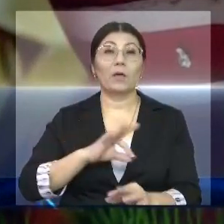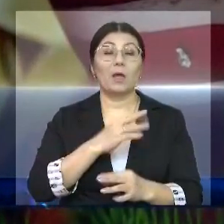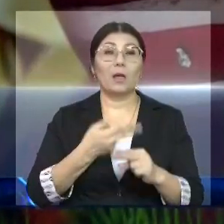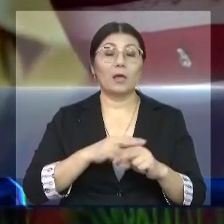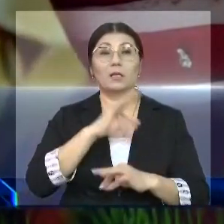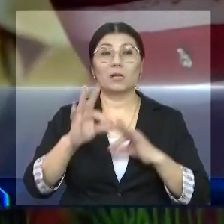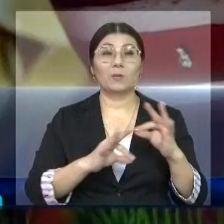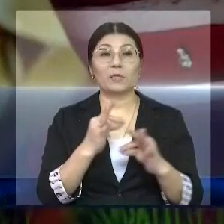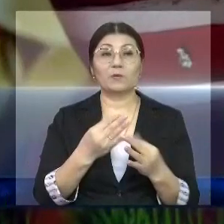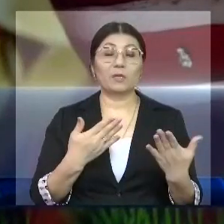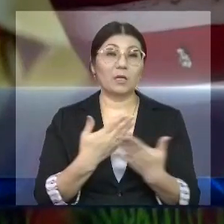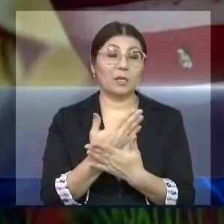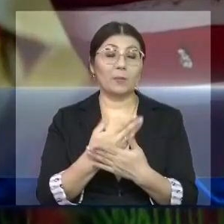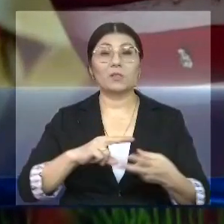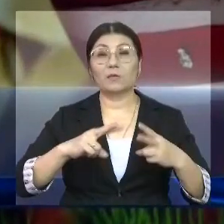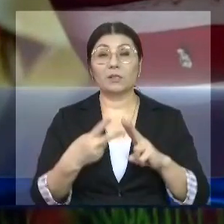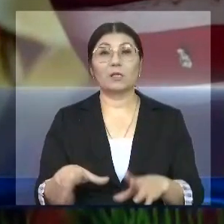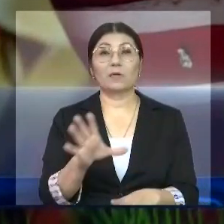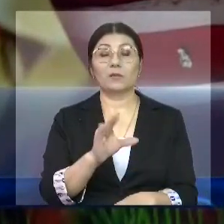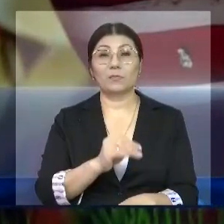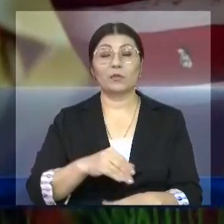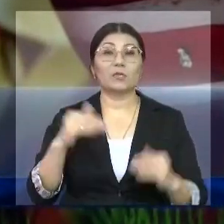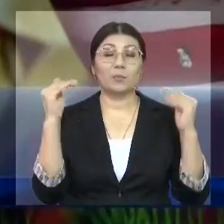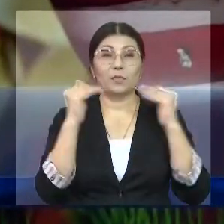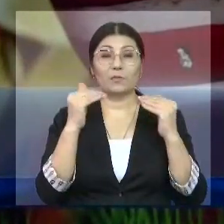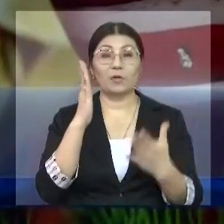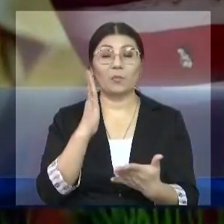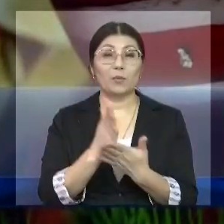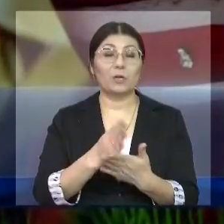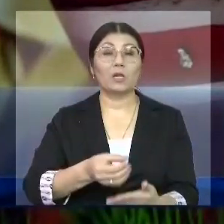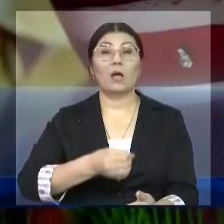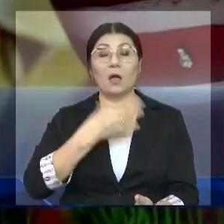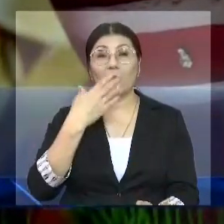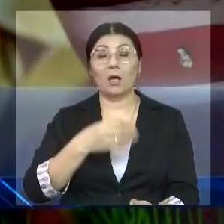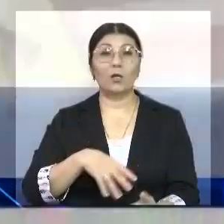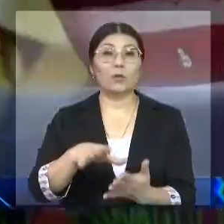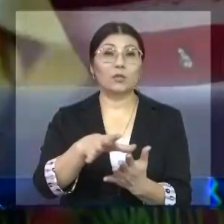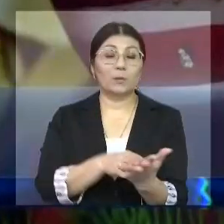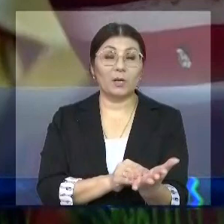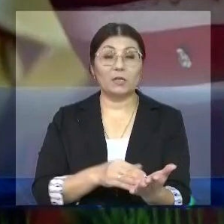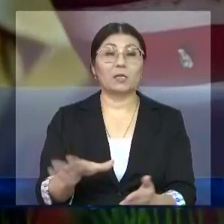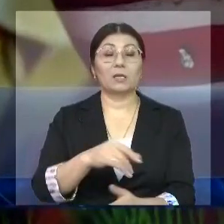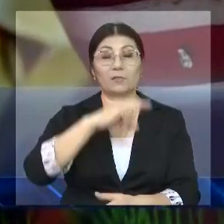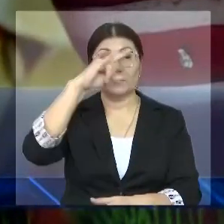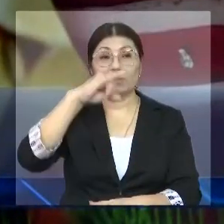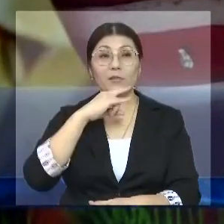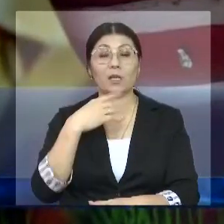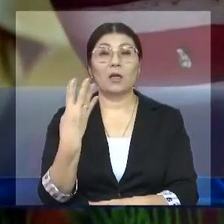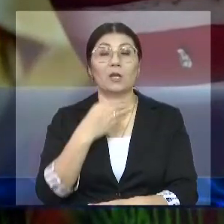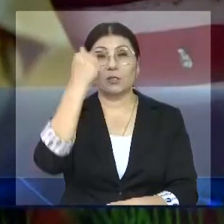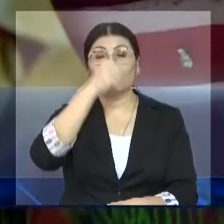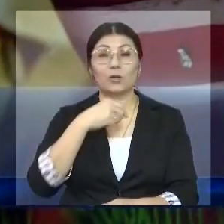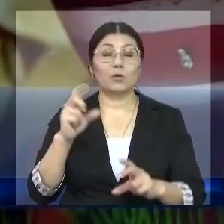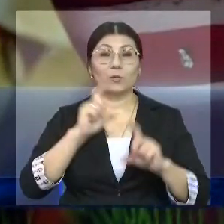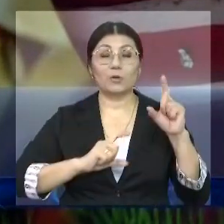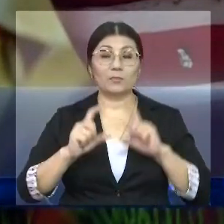такой некой моделью трансформации всего нашего вуза и будет таким хорошим показателем для всей страны. Все 4 года студенты